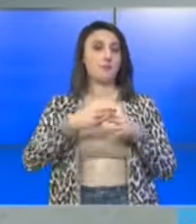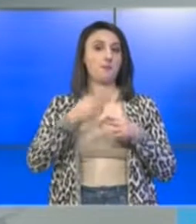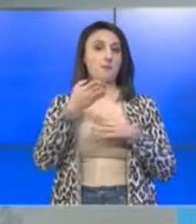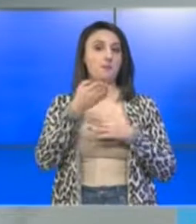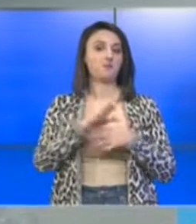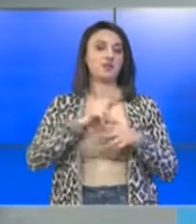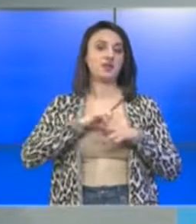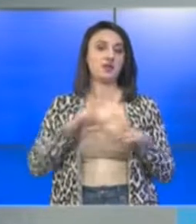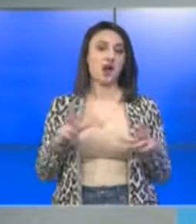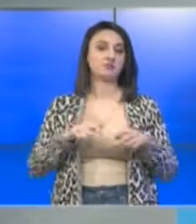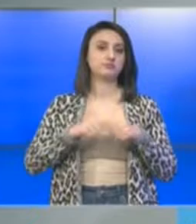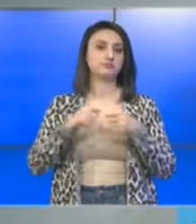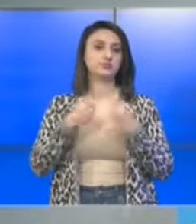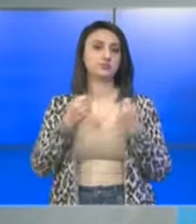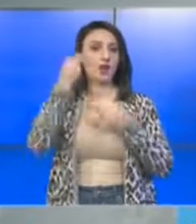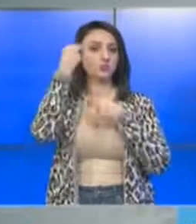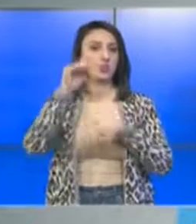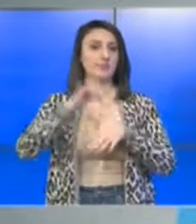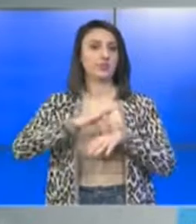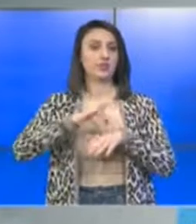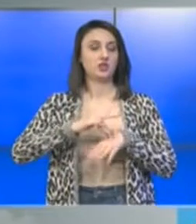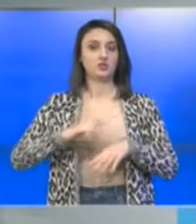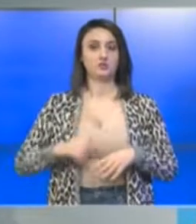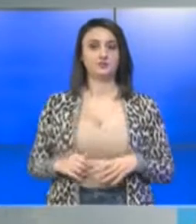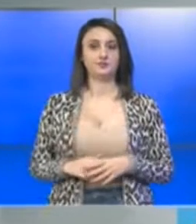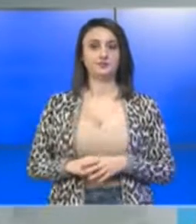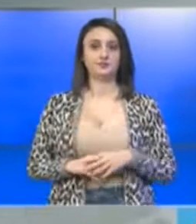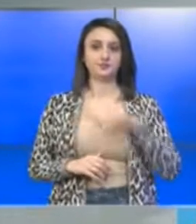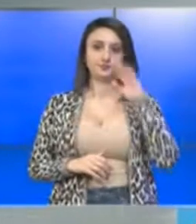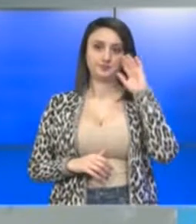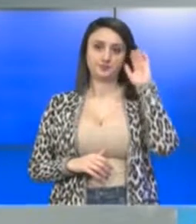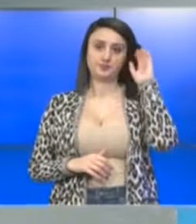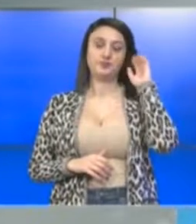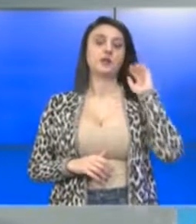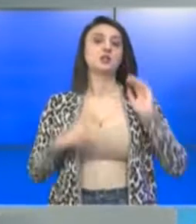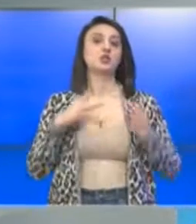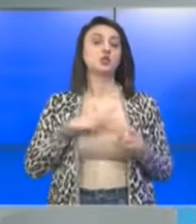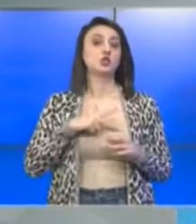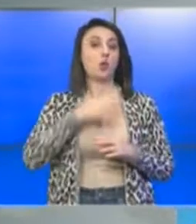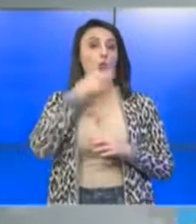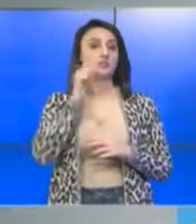leziunilor extrem de grave, au anunțat medicii. Sociologii trag un semnal de alarmă.